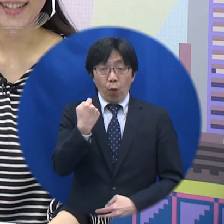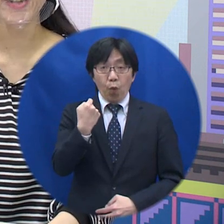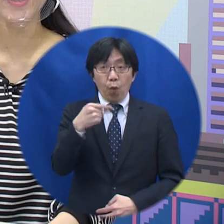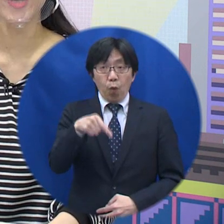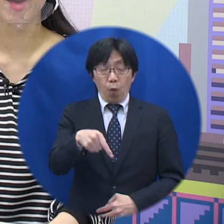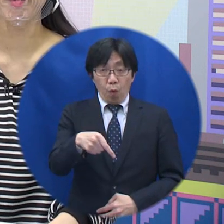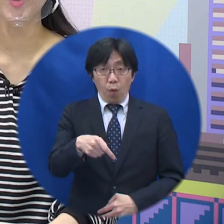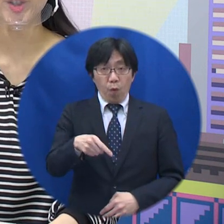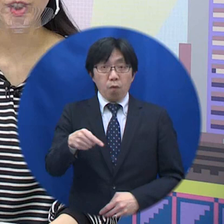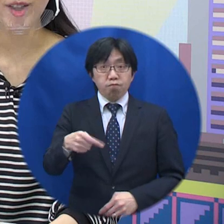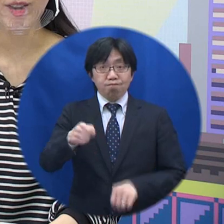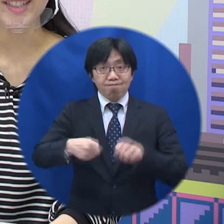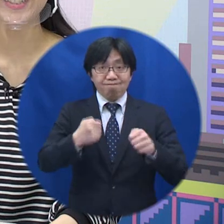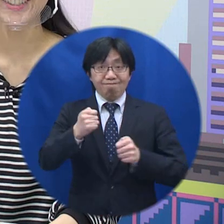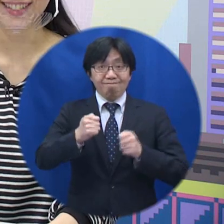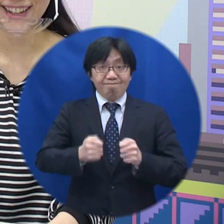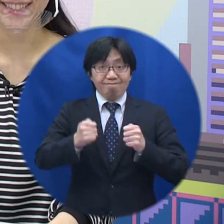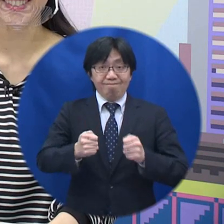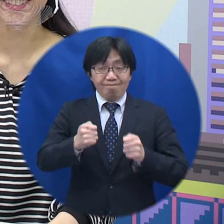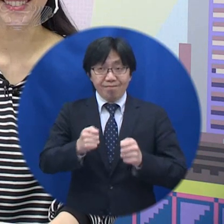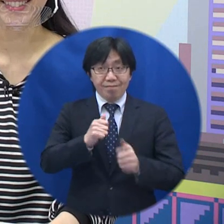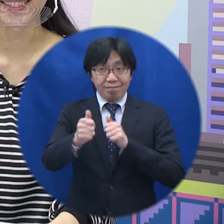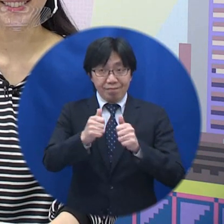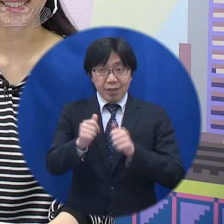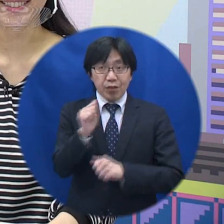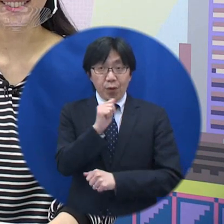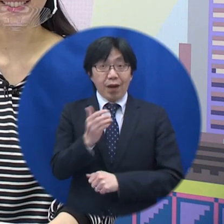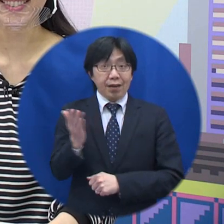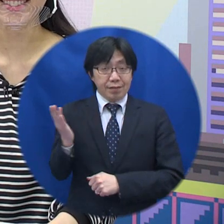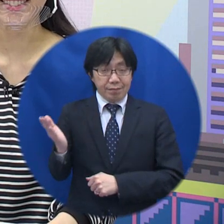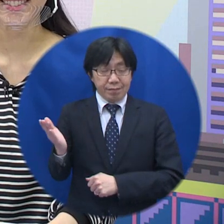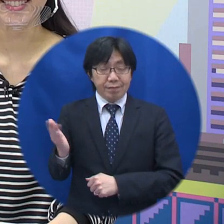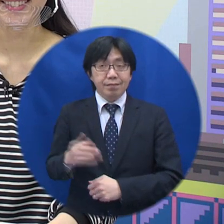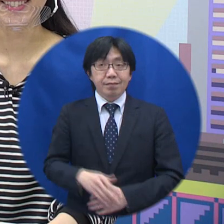て参加者募集のお知らせです。